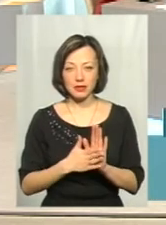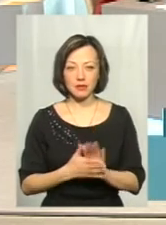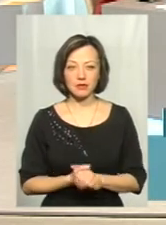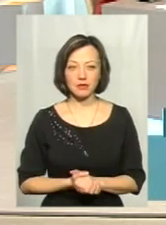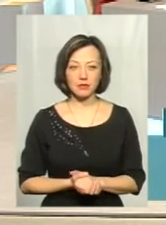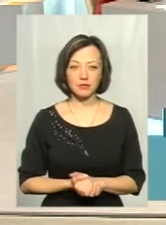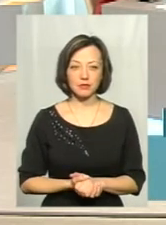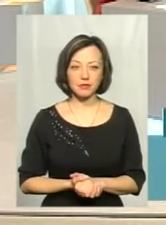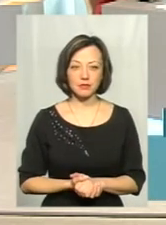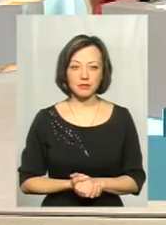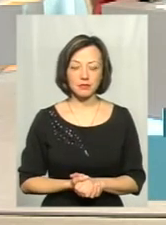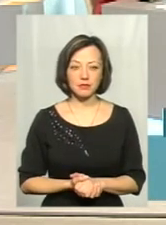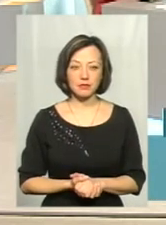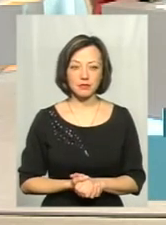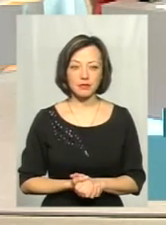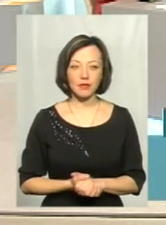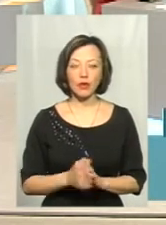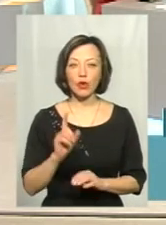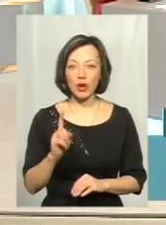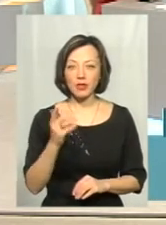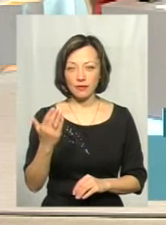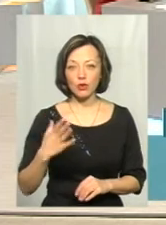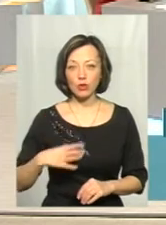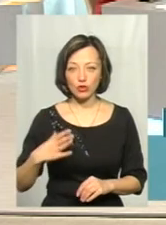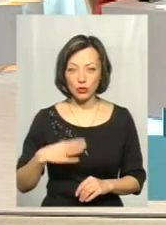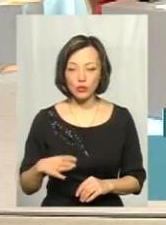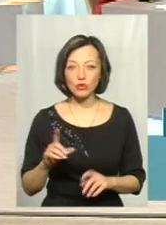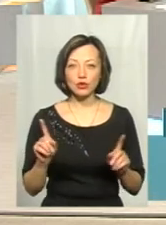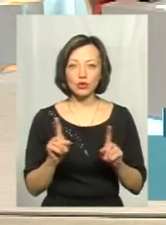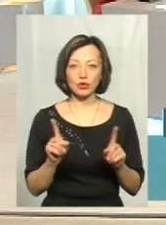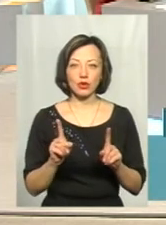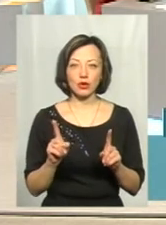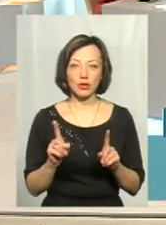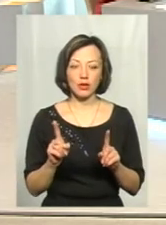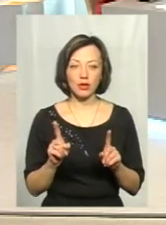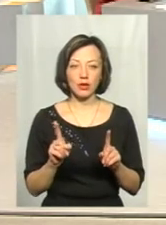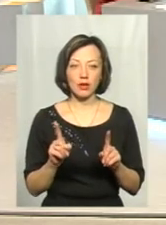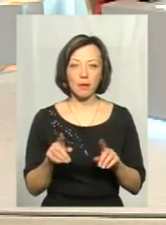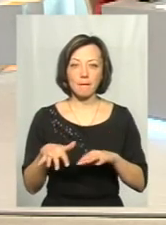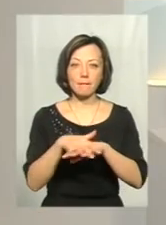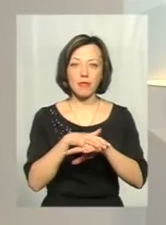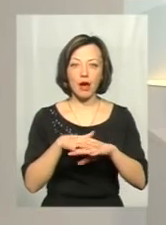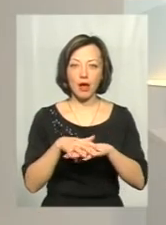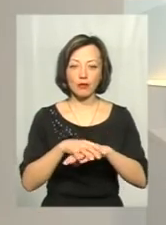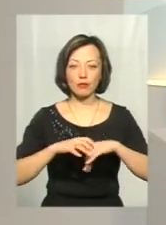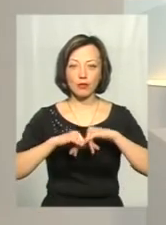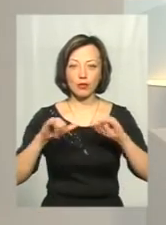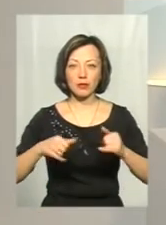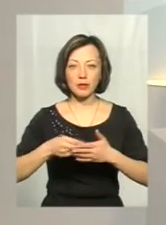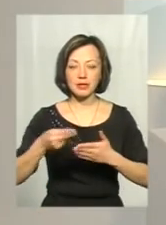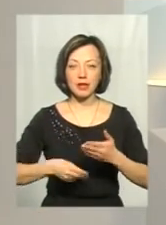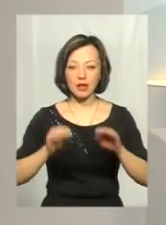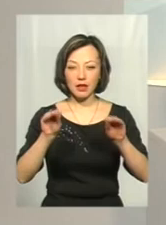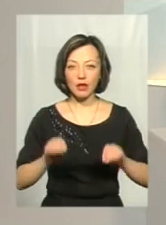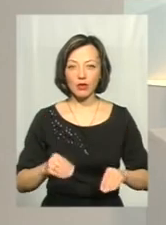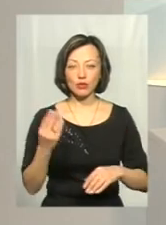2000 вписатися. До речі, ви очікуєте взагалі, ну, такий масовий бум підписання декларацій